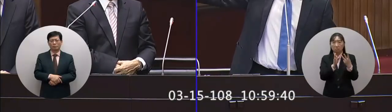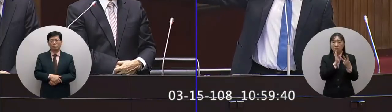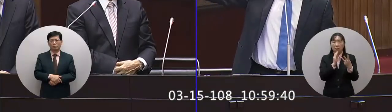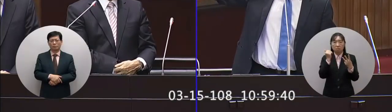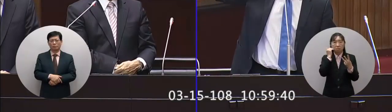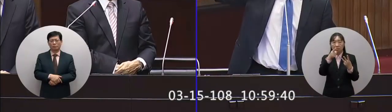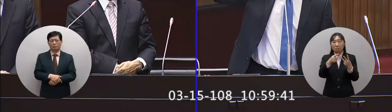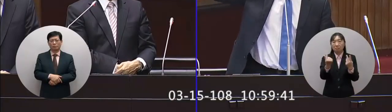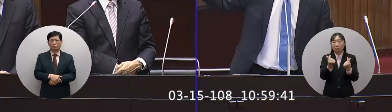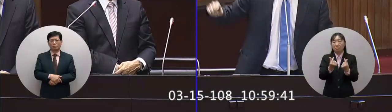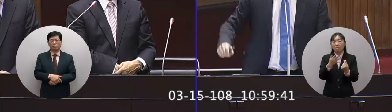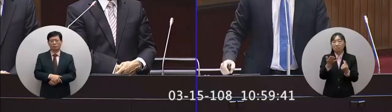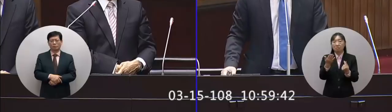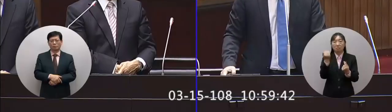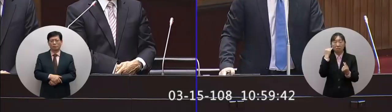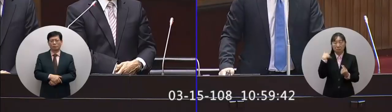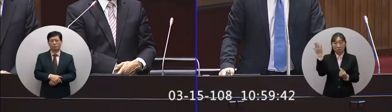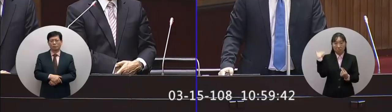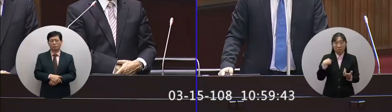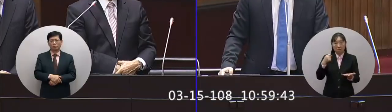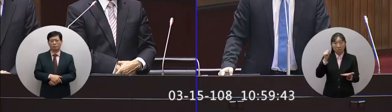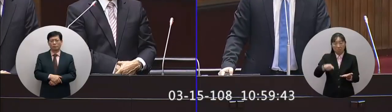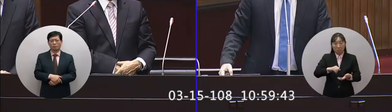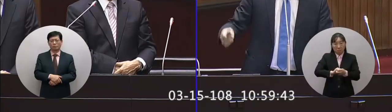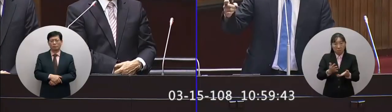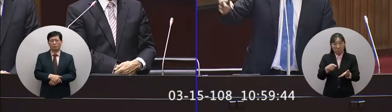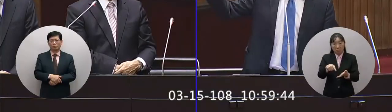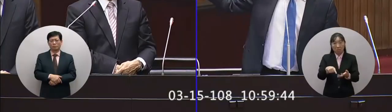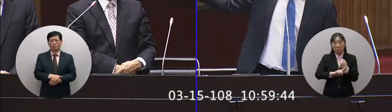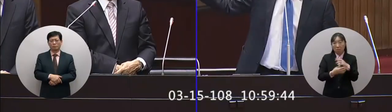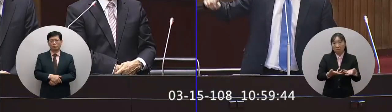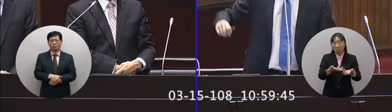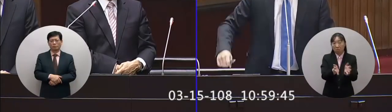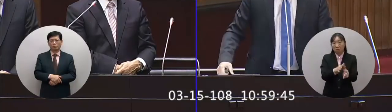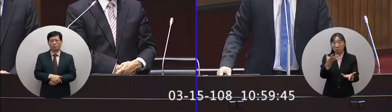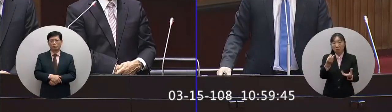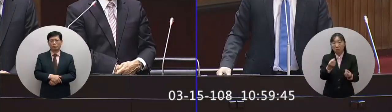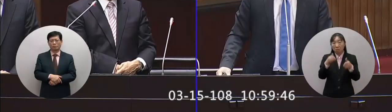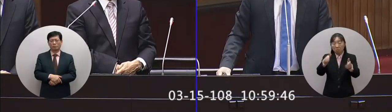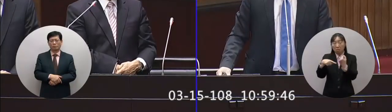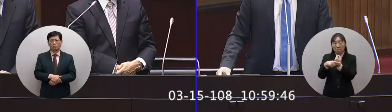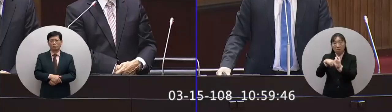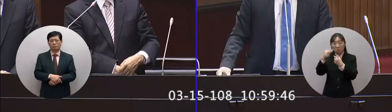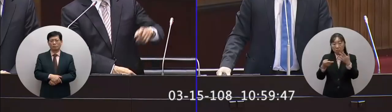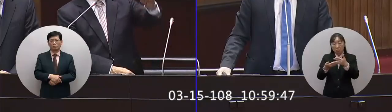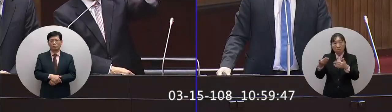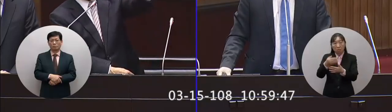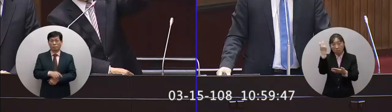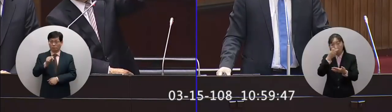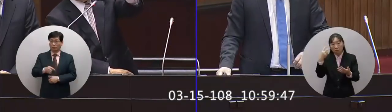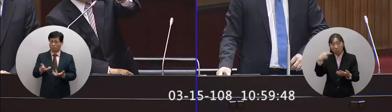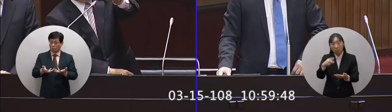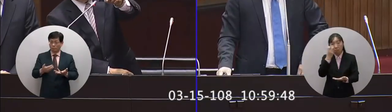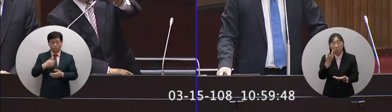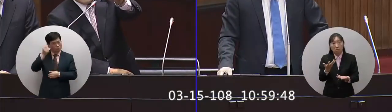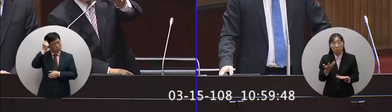说包括前面确定判决的既判例的话，那法务部能够不研究要申请再审吗？ 这个案